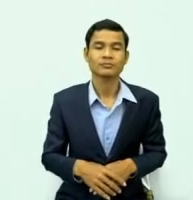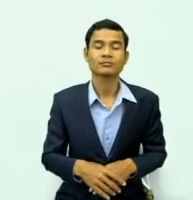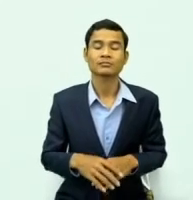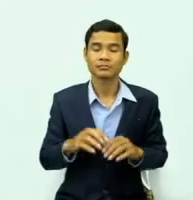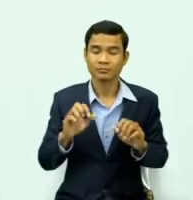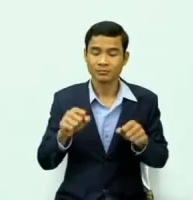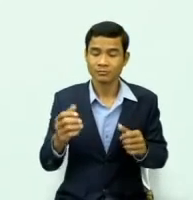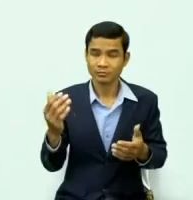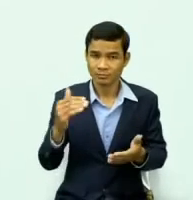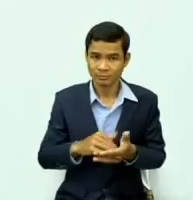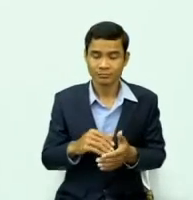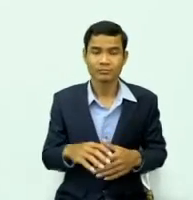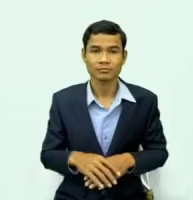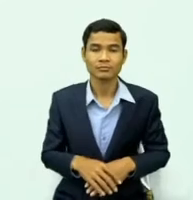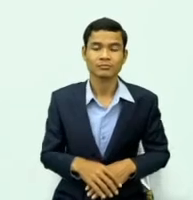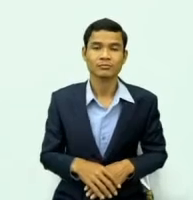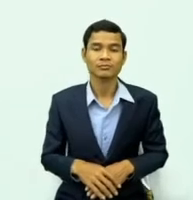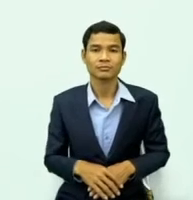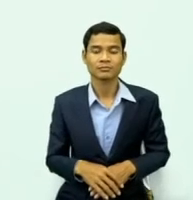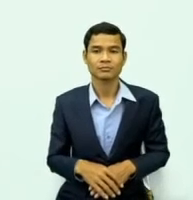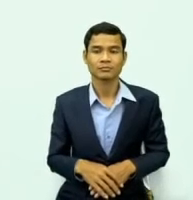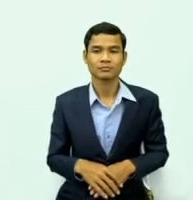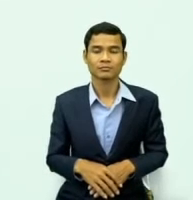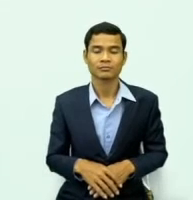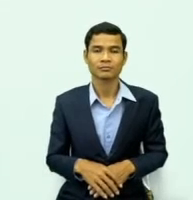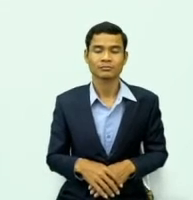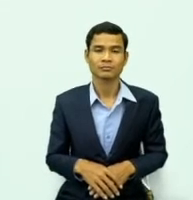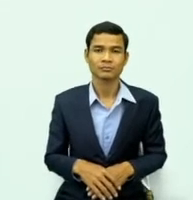chà mà đón tiếp con